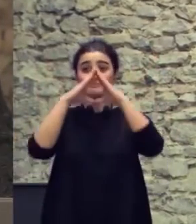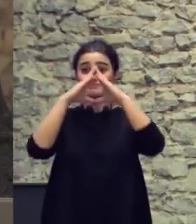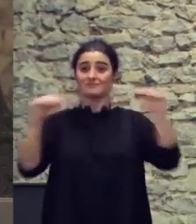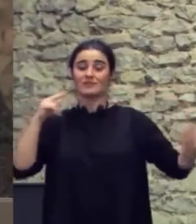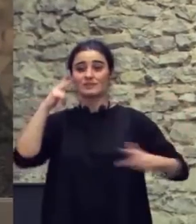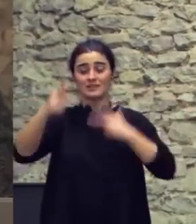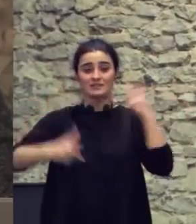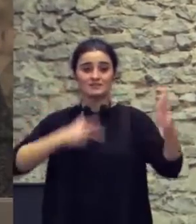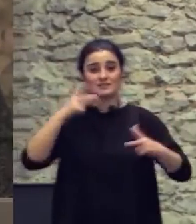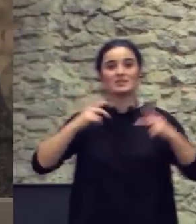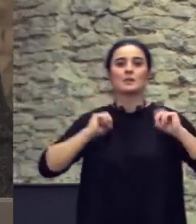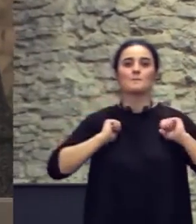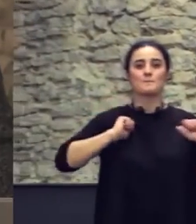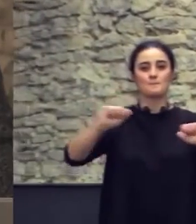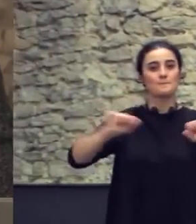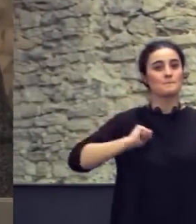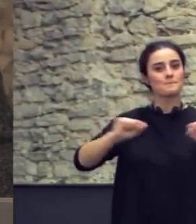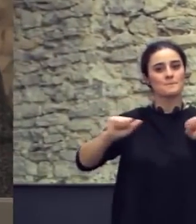eta Generoa Masterra,